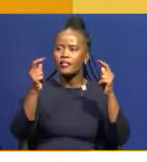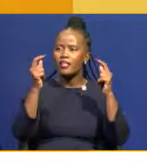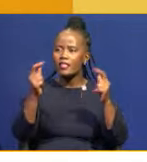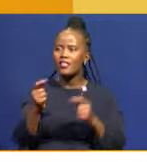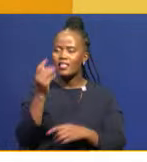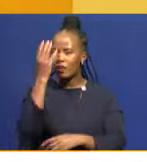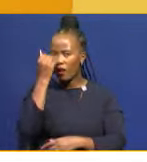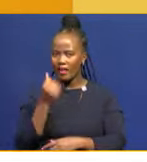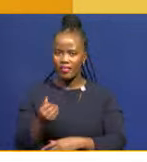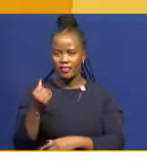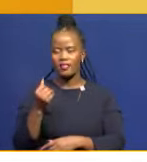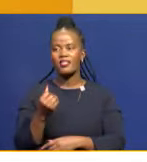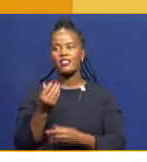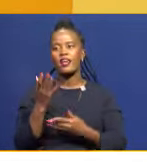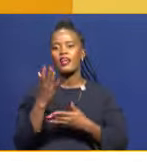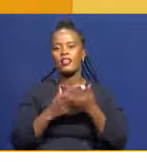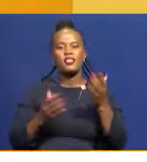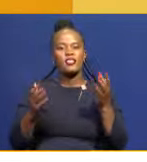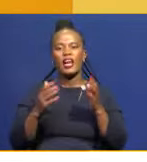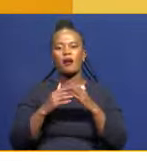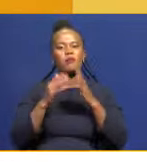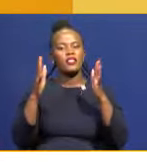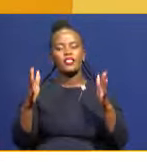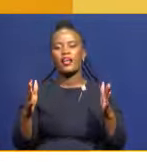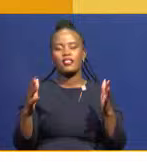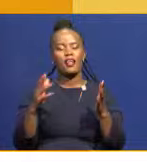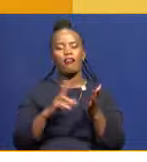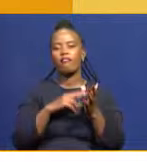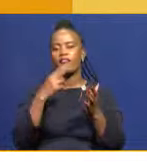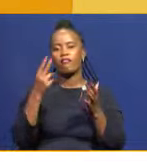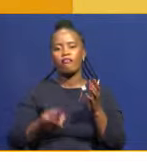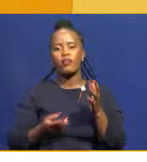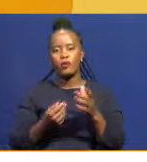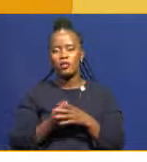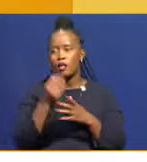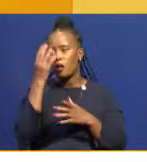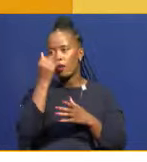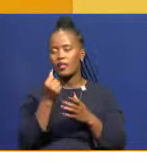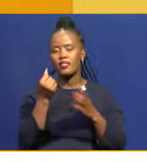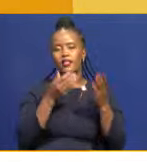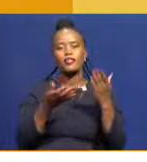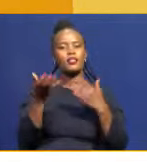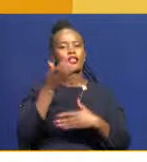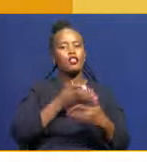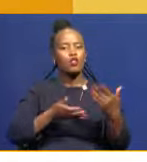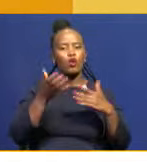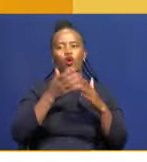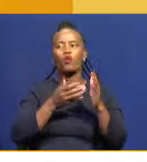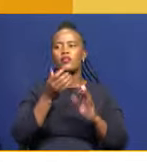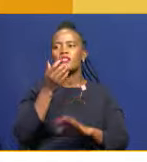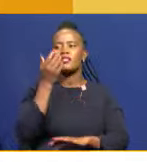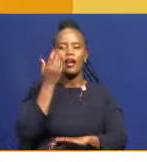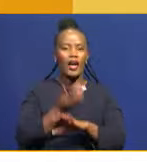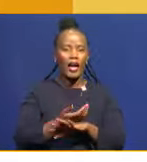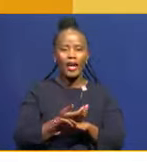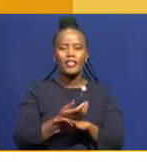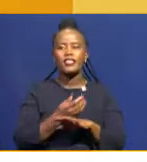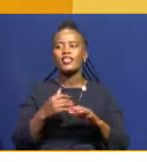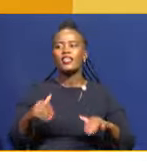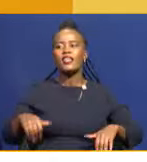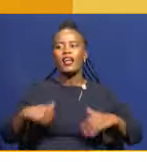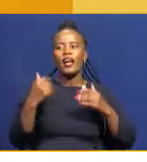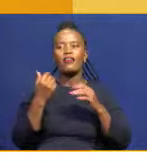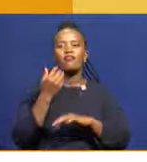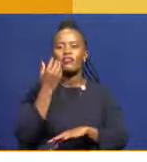kwamba walisema baadhi ya viongozi wao wamewafeli, kwamba uchumi umezidi kuyumba, maisha yamezidi kuwa magumu kwao, na